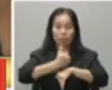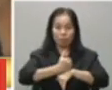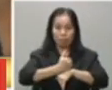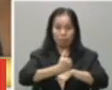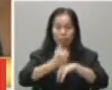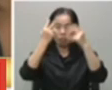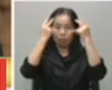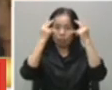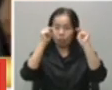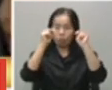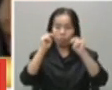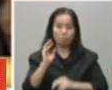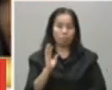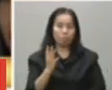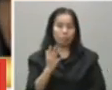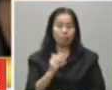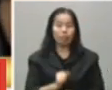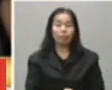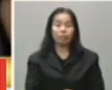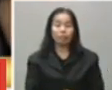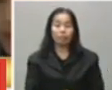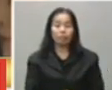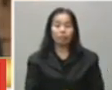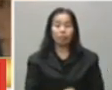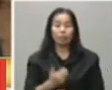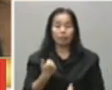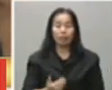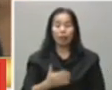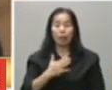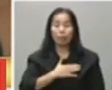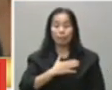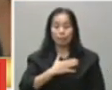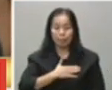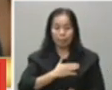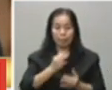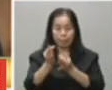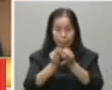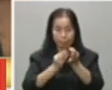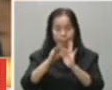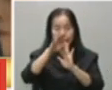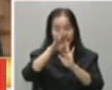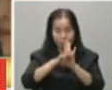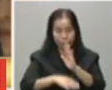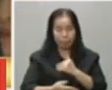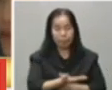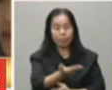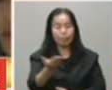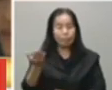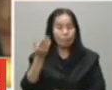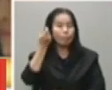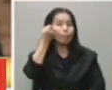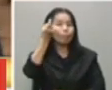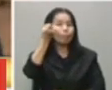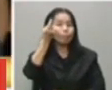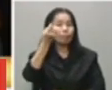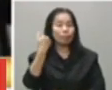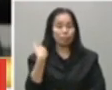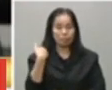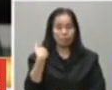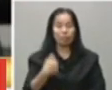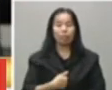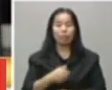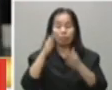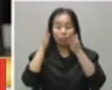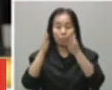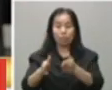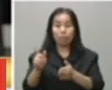รัฐมนตรีซึ่งกระผมจะชี้แจงให้ท่านประธานและสภาได้เห็นโดยมีข้อกล่าวห